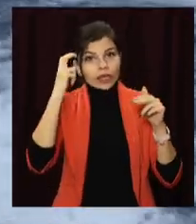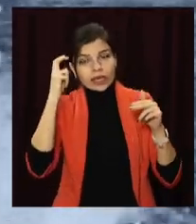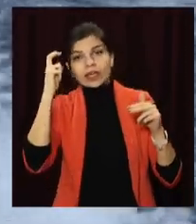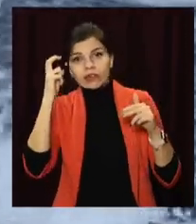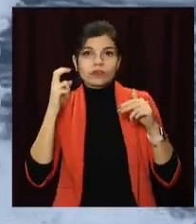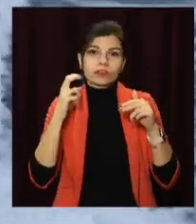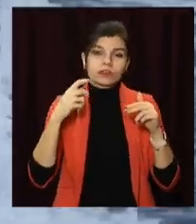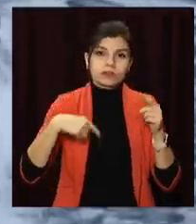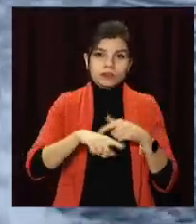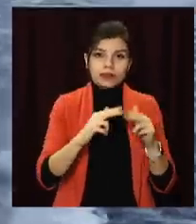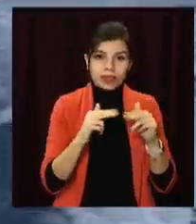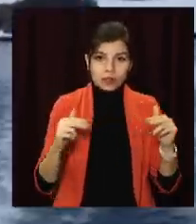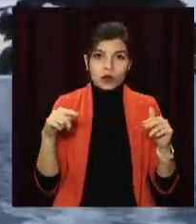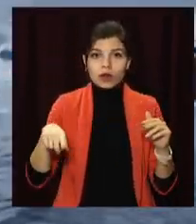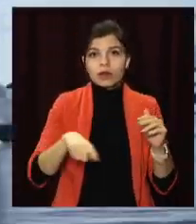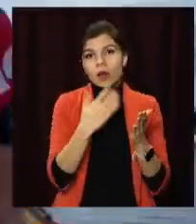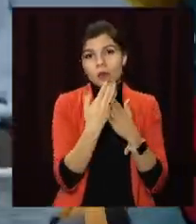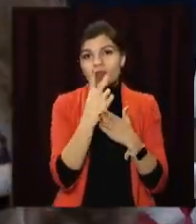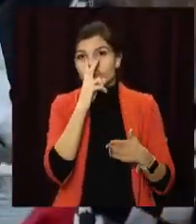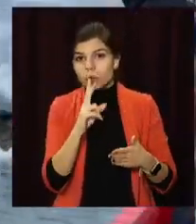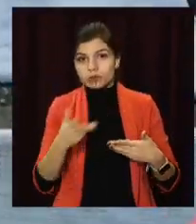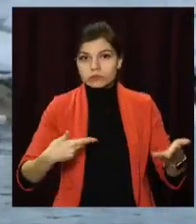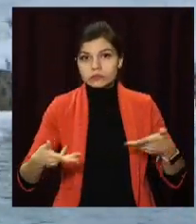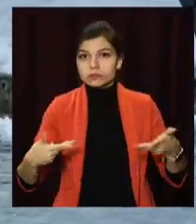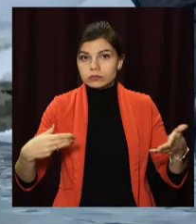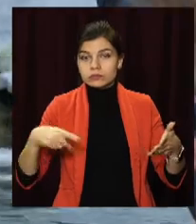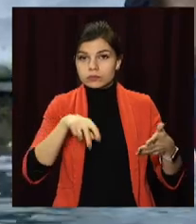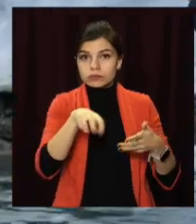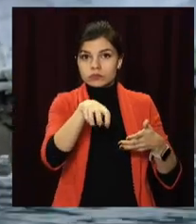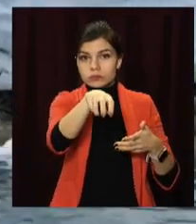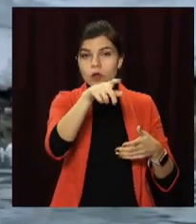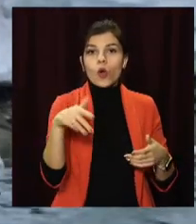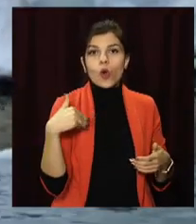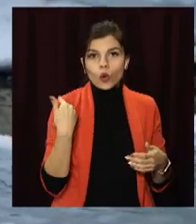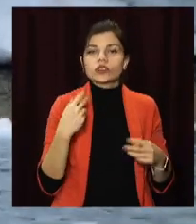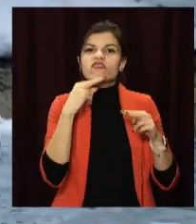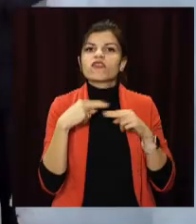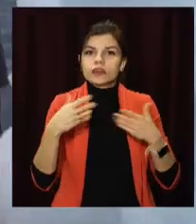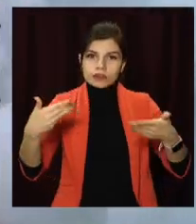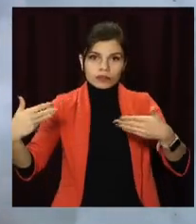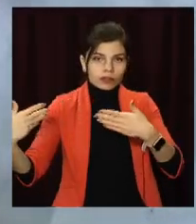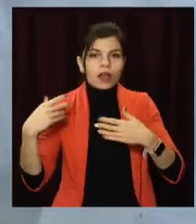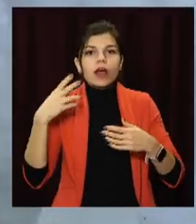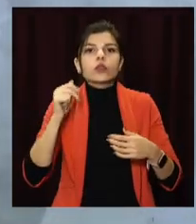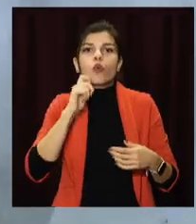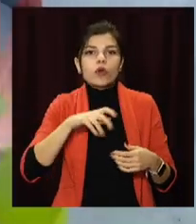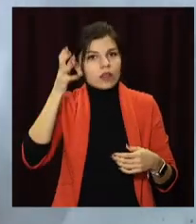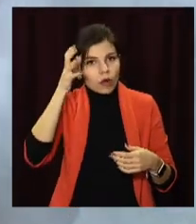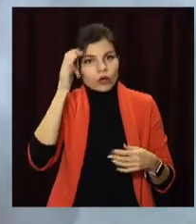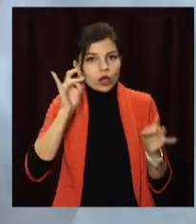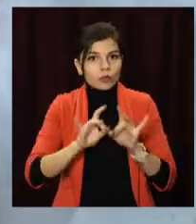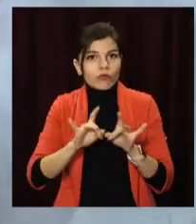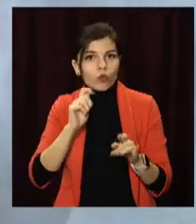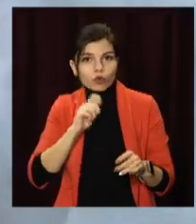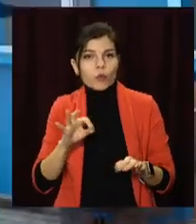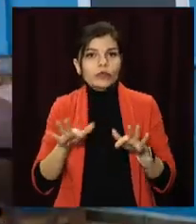Київ-Дніпро. На подорож йому знадобиться десь 2 місяці. Таким чином, каже мандрівник, хоче привернути увагу до української науки та розповісти